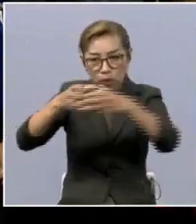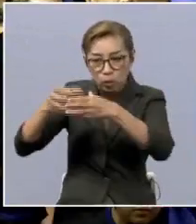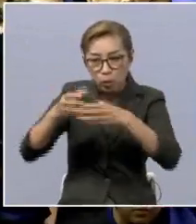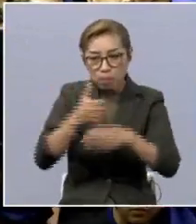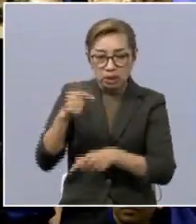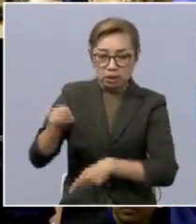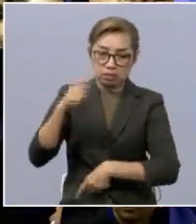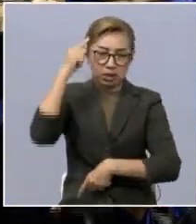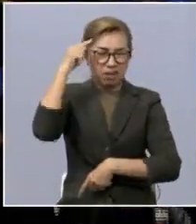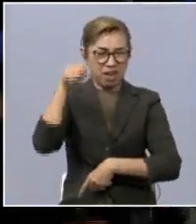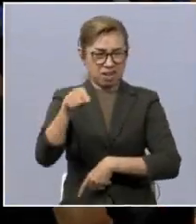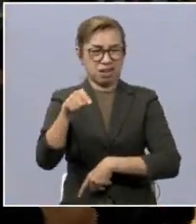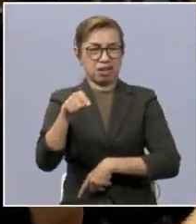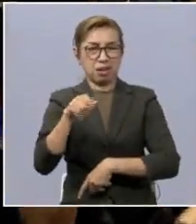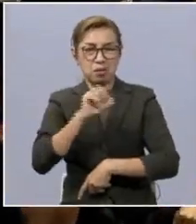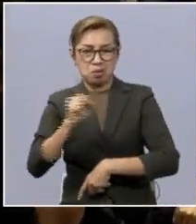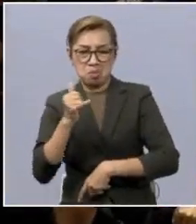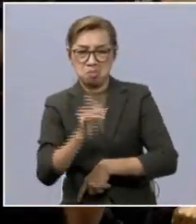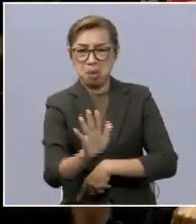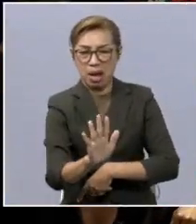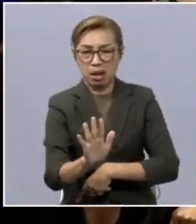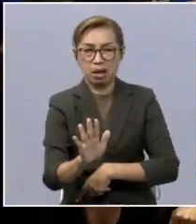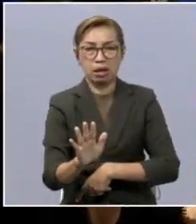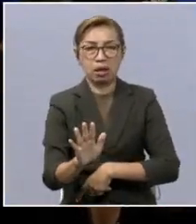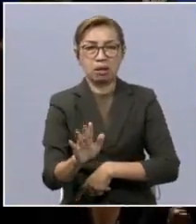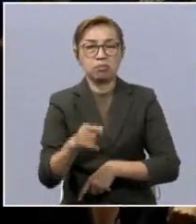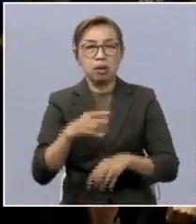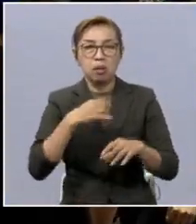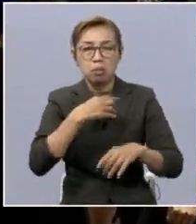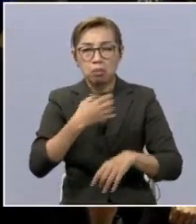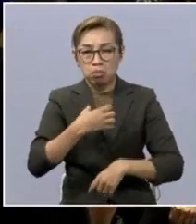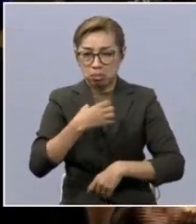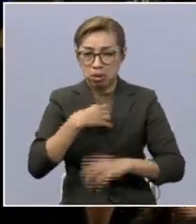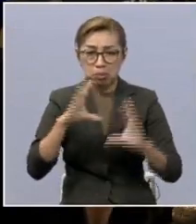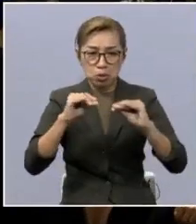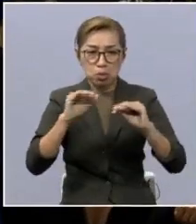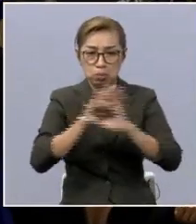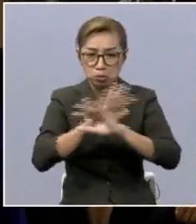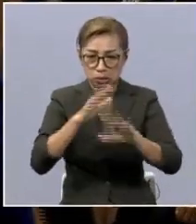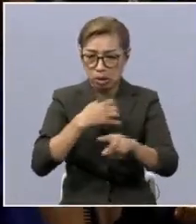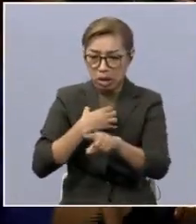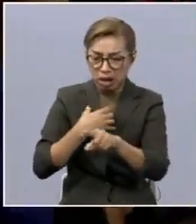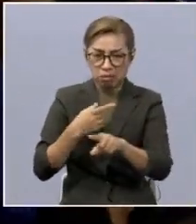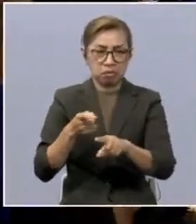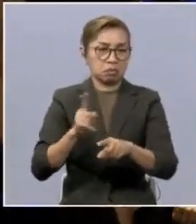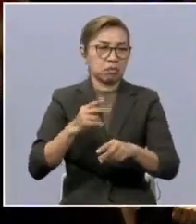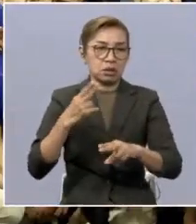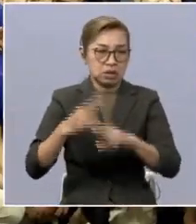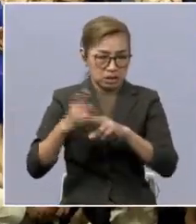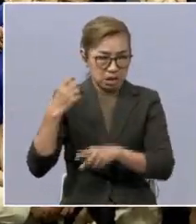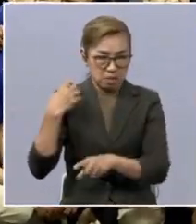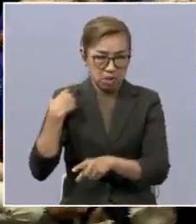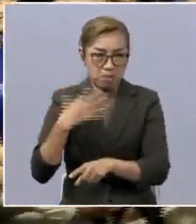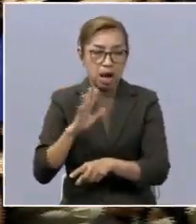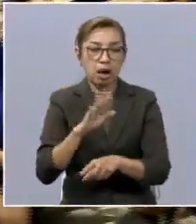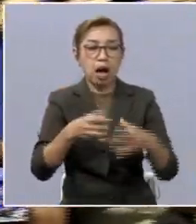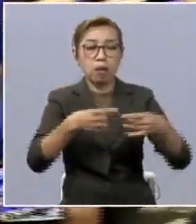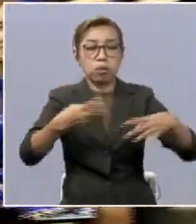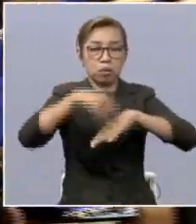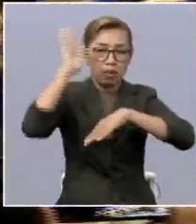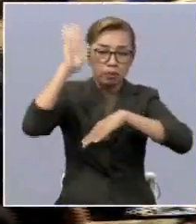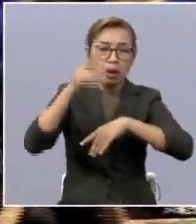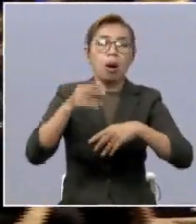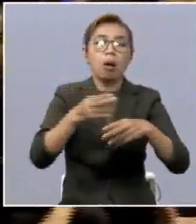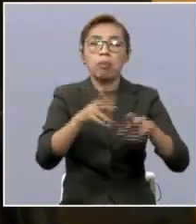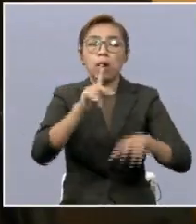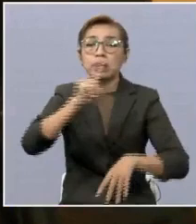องว่าการใช้วิธีนี้จะทำให้ภาพลักษณ์ของรัฐบาลเสียหายหนักกว่าปล่อยให้อภิปรายที่ยังชี้แจงได้อีก